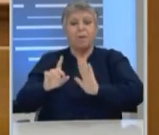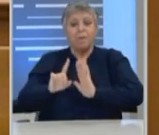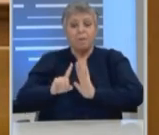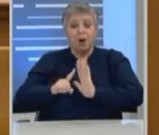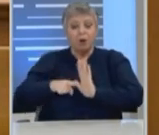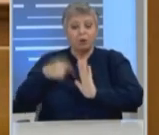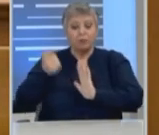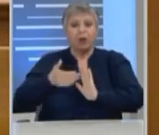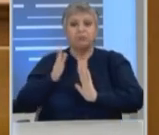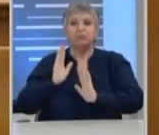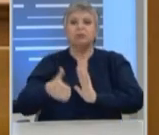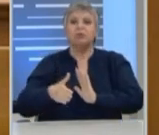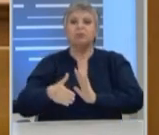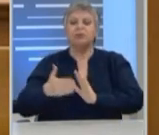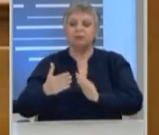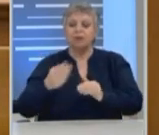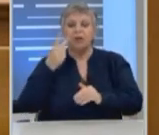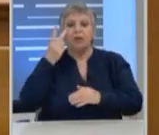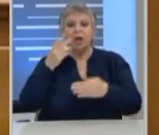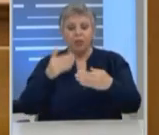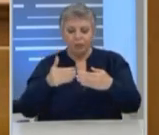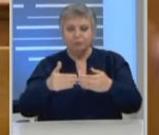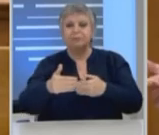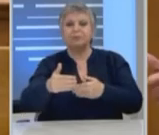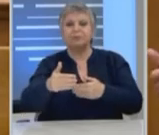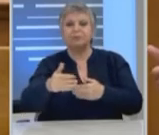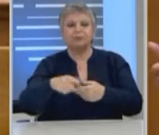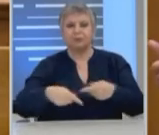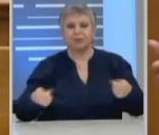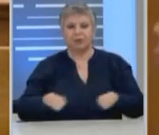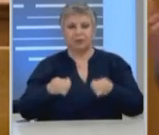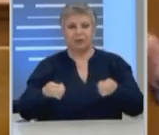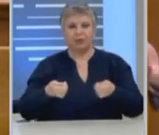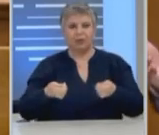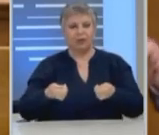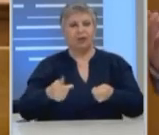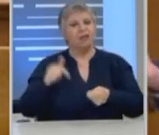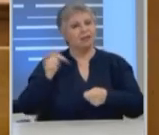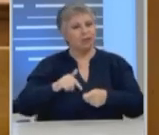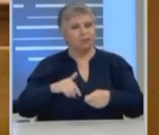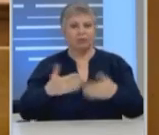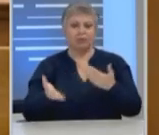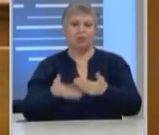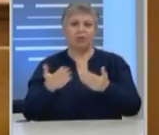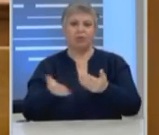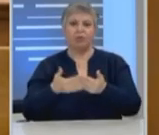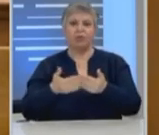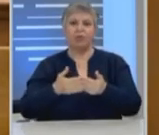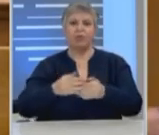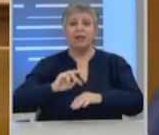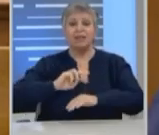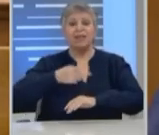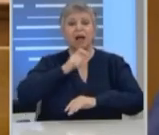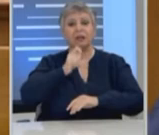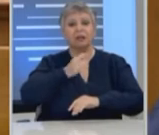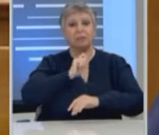μέρα. Και άρα ενδεχομένως να ήταν χρήσιμη και η συνεισφορά μια σοβαρή αντιπολίτευση σε αυτή την